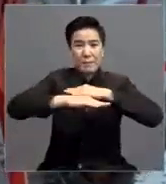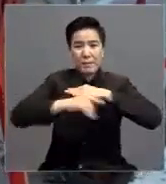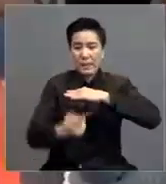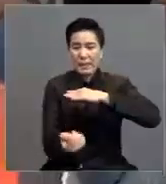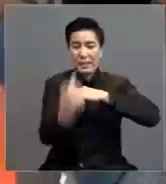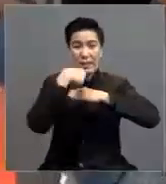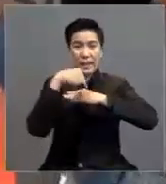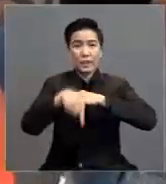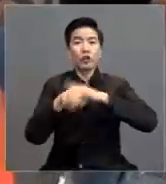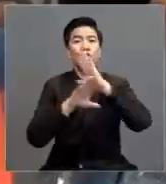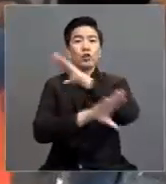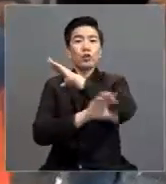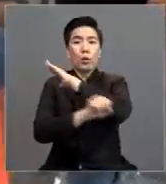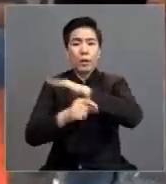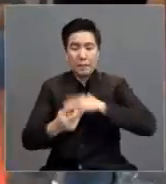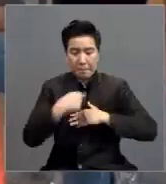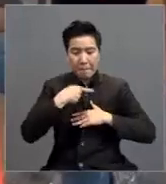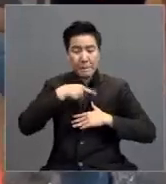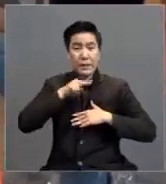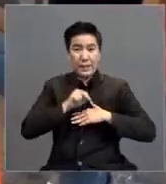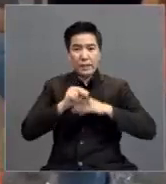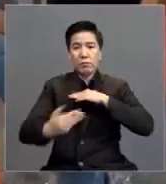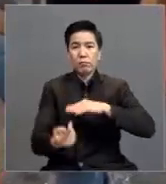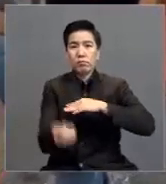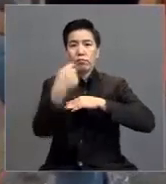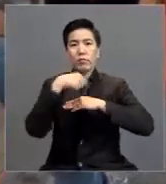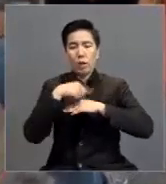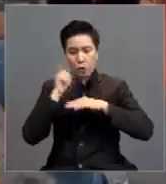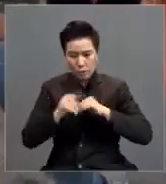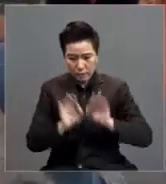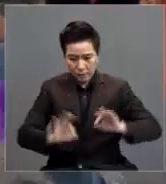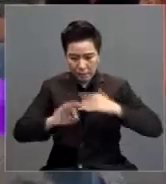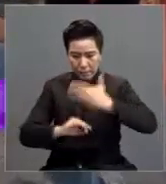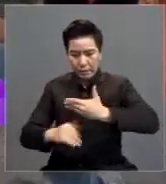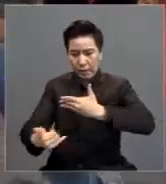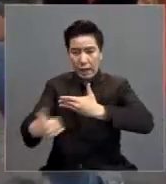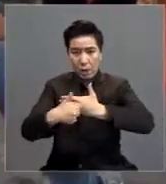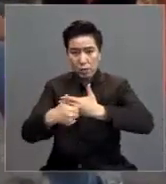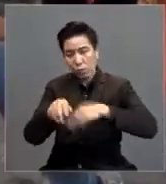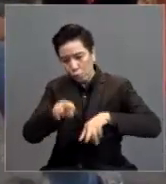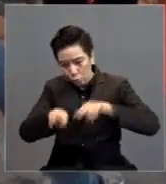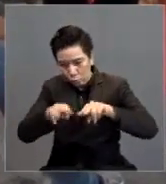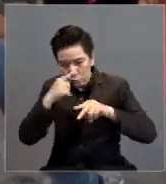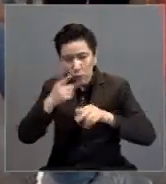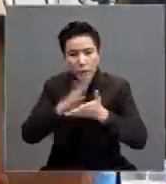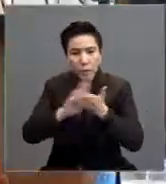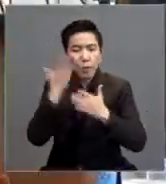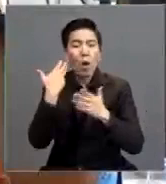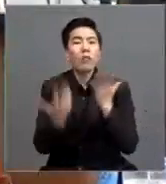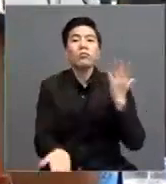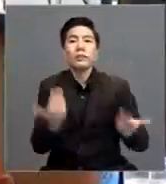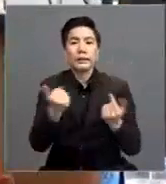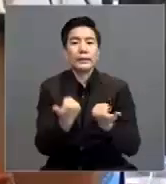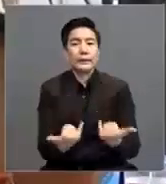ประชาชนที่ผ่านเข้าออกมีให้เรื่องจำเป็นในเรื่องของการเดินทางต้องมีความจำเป็นเท่านั้นที่ผ่านเข้าออกนะครับซึ่งที่ผ่านมามีการผ่อน